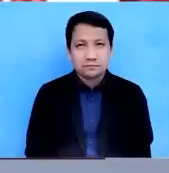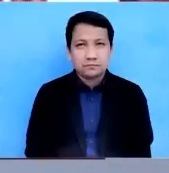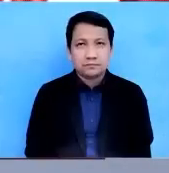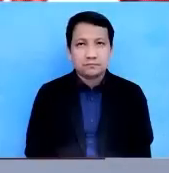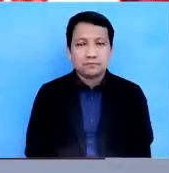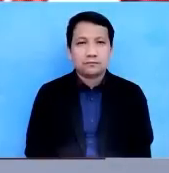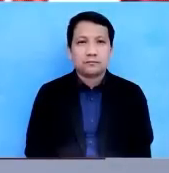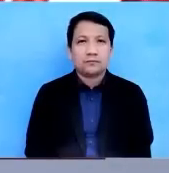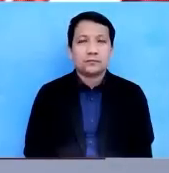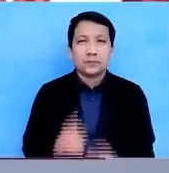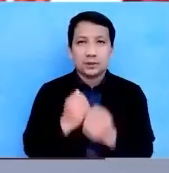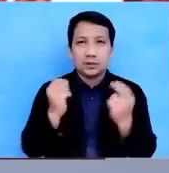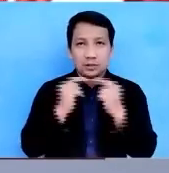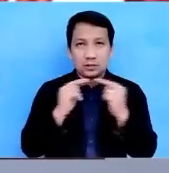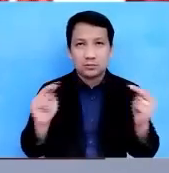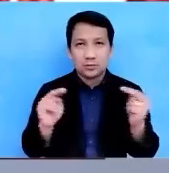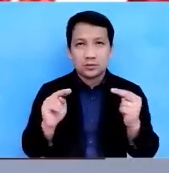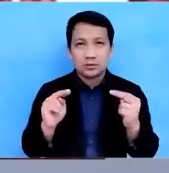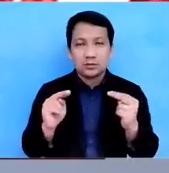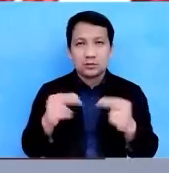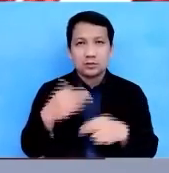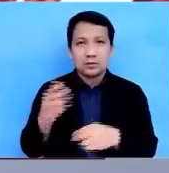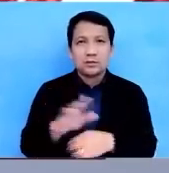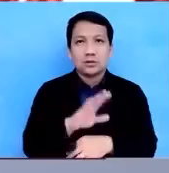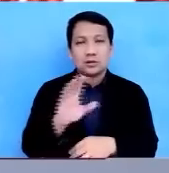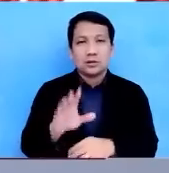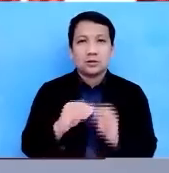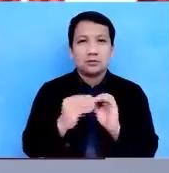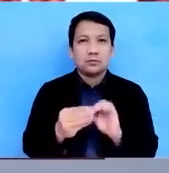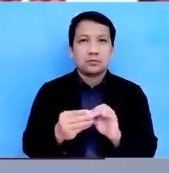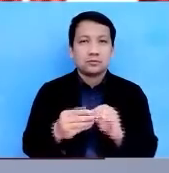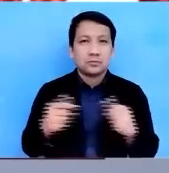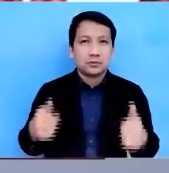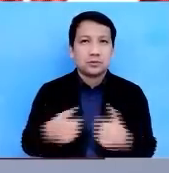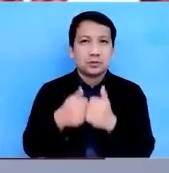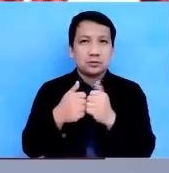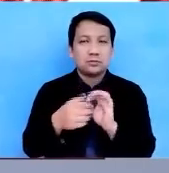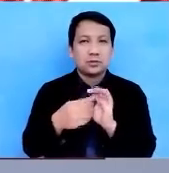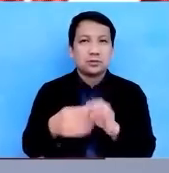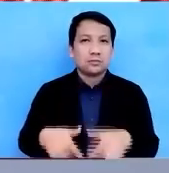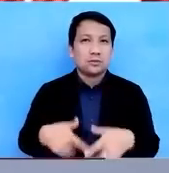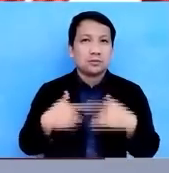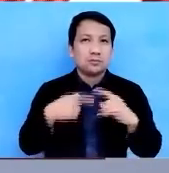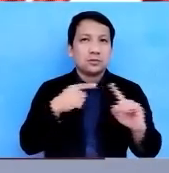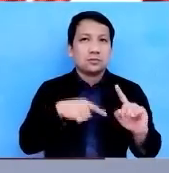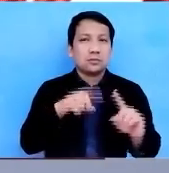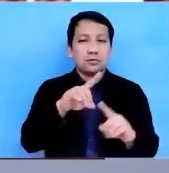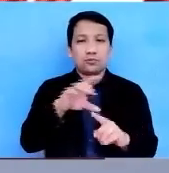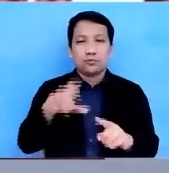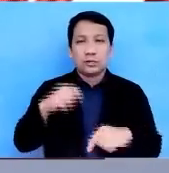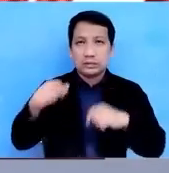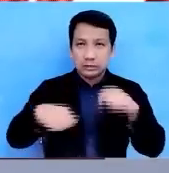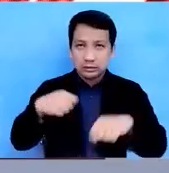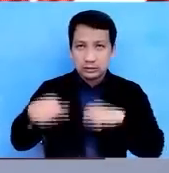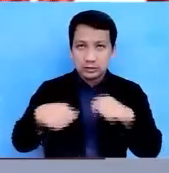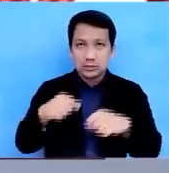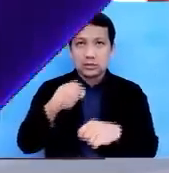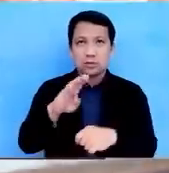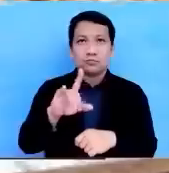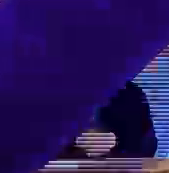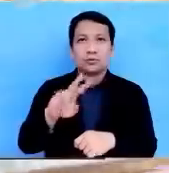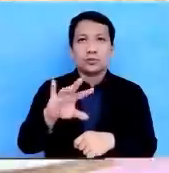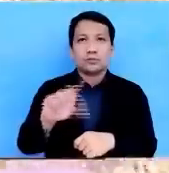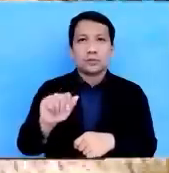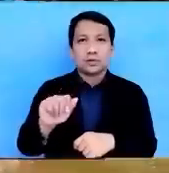Sa iba pang balita, sa Frontline News Abroad, kumasa sa buwis buhay na hamon ng 100 siklista sa Bolivia.